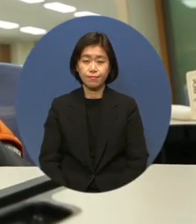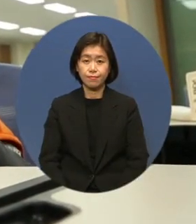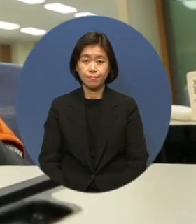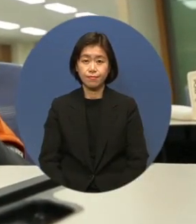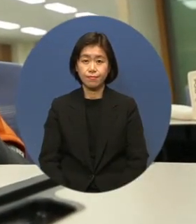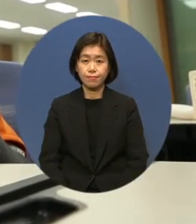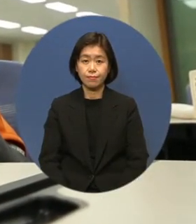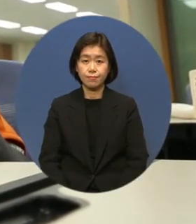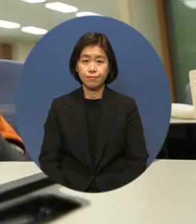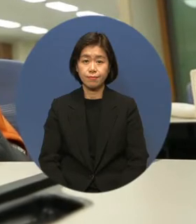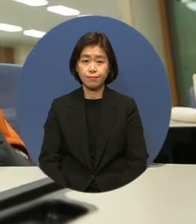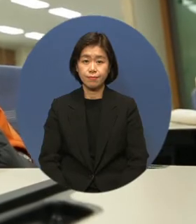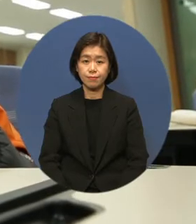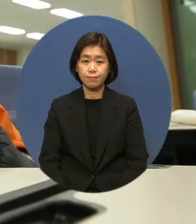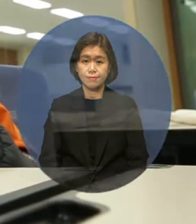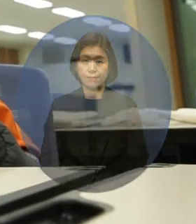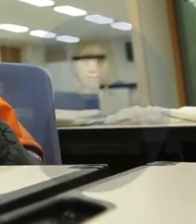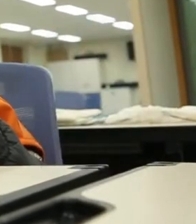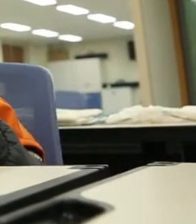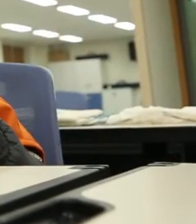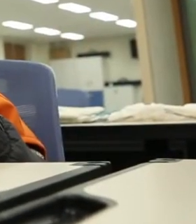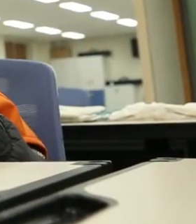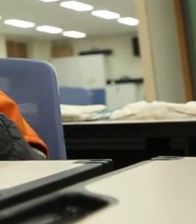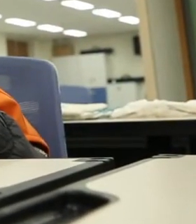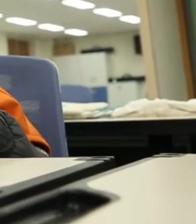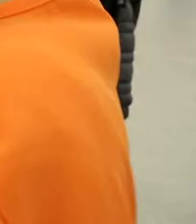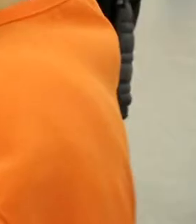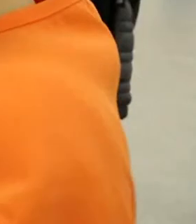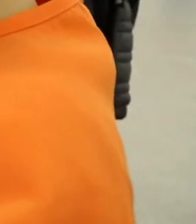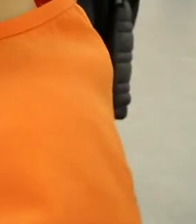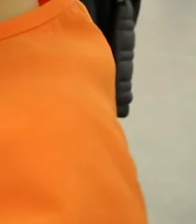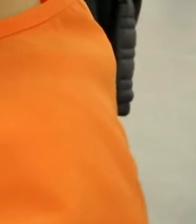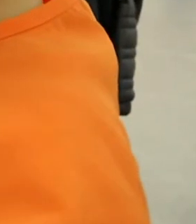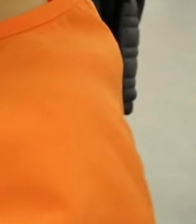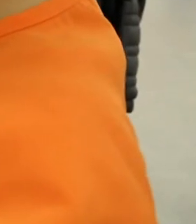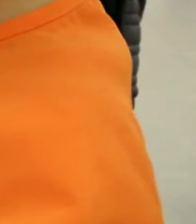90명. 100명 중에 90명이 맞는다고